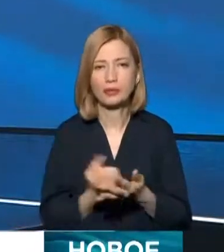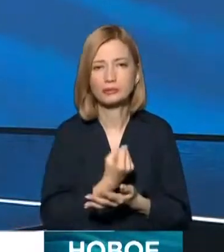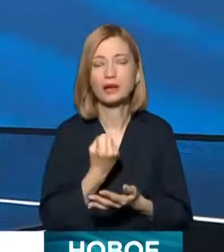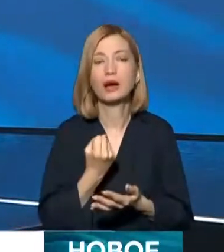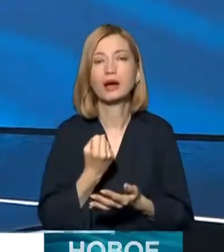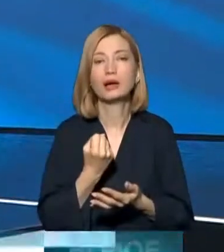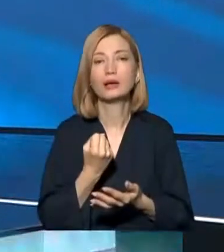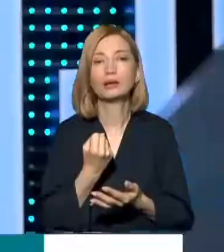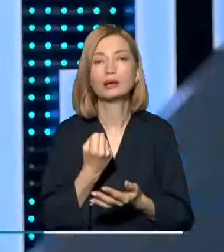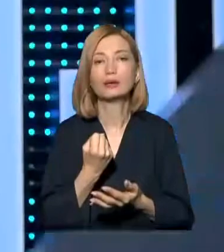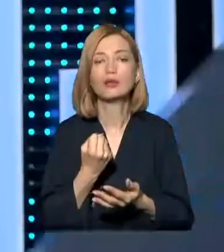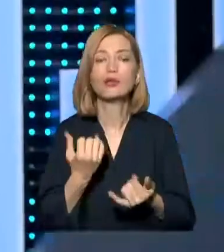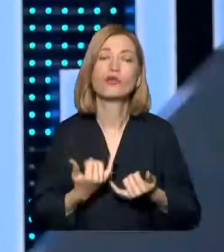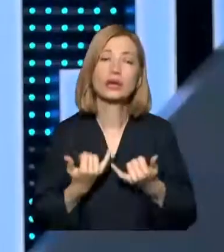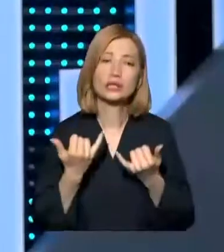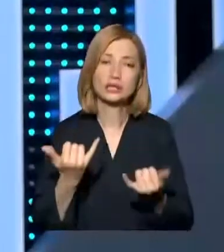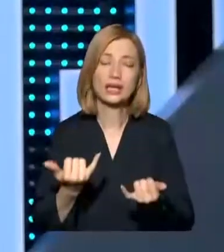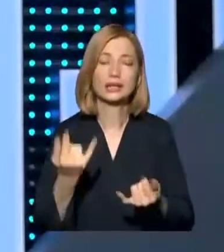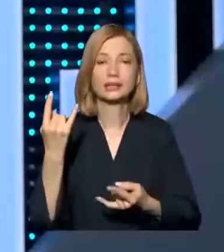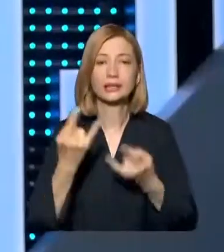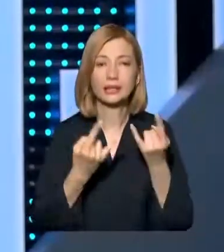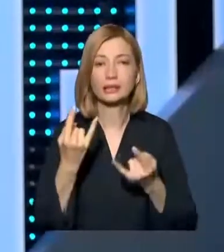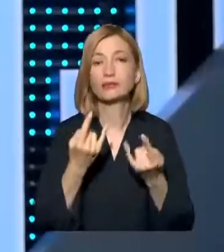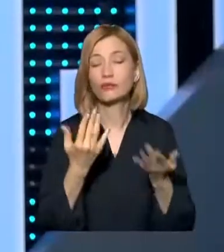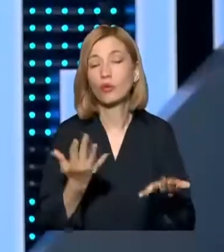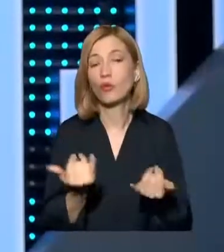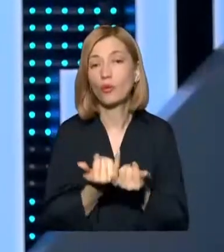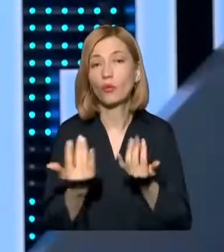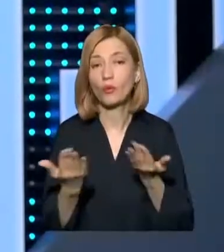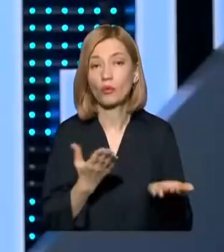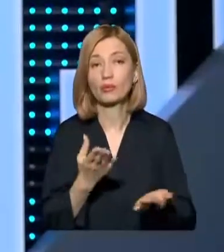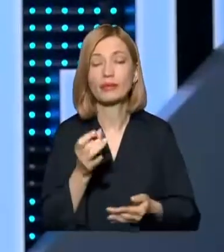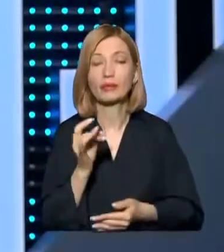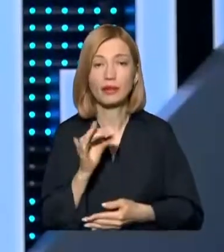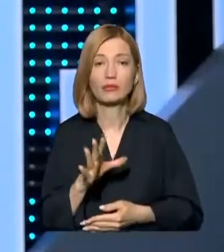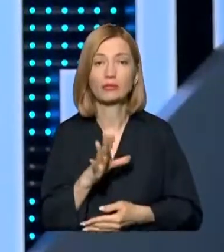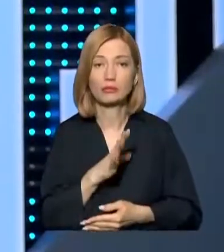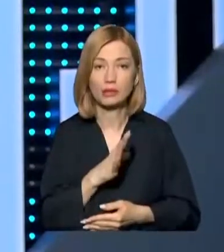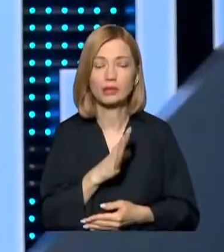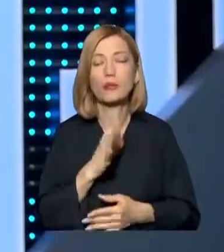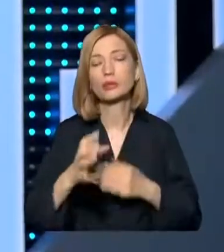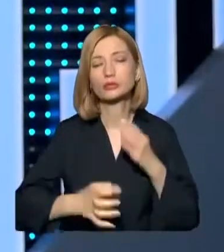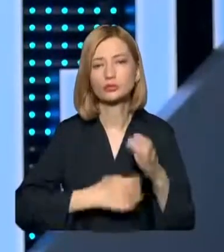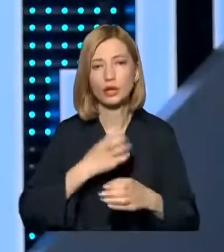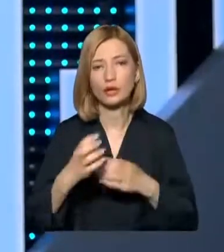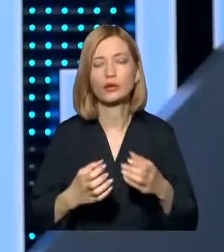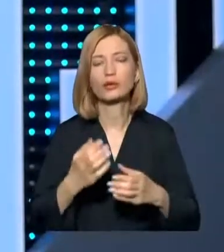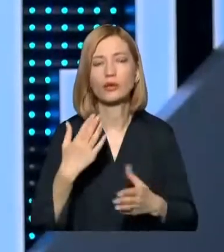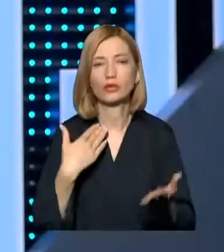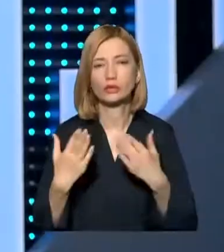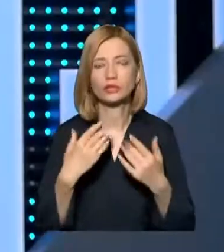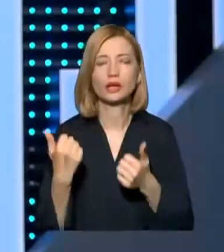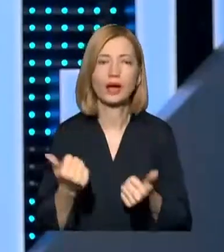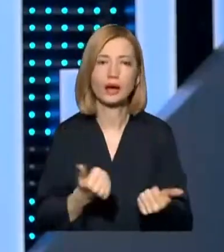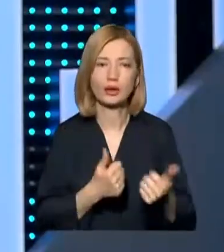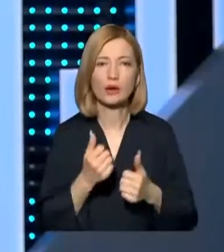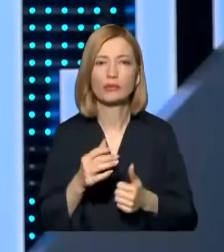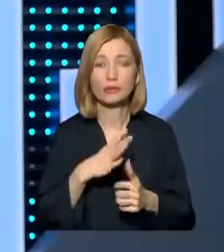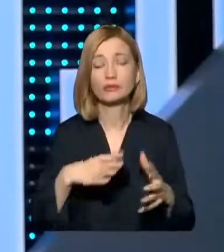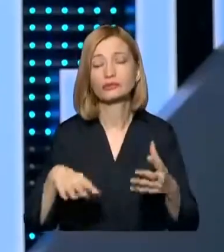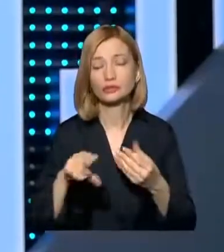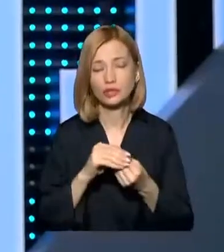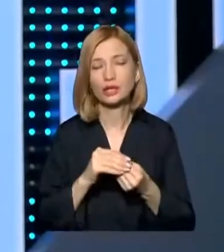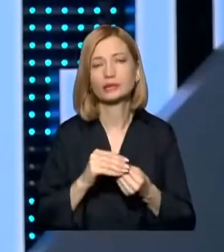же. Уважаемые зрители, я напомню, у нас в гостях был Оскар Баталов, эксперт в области международных отношений. Такова